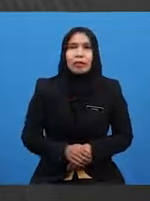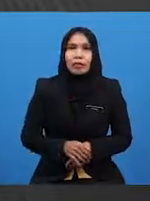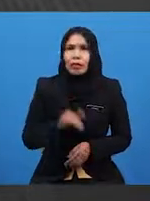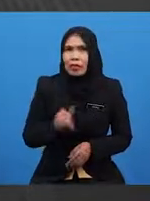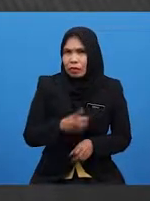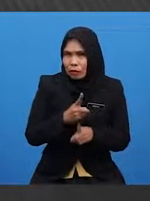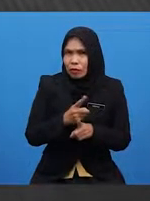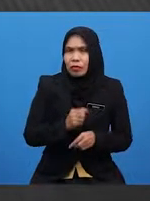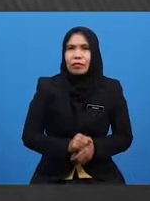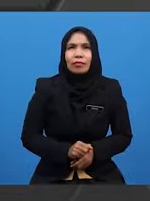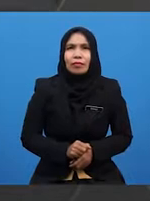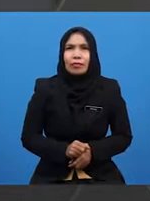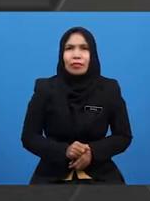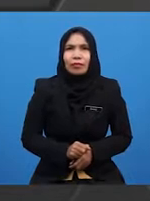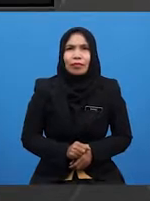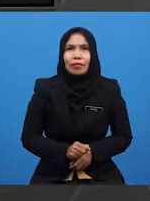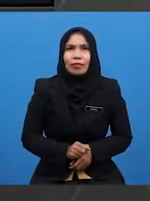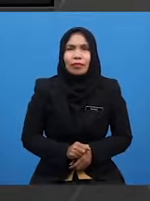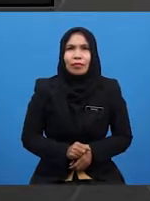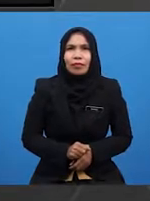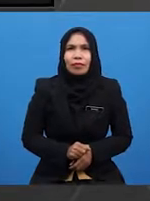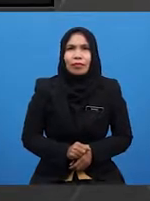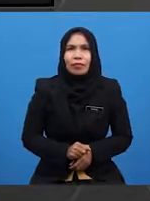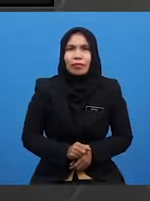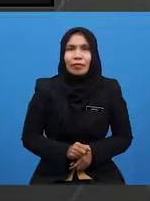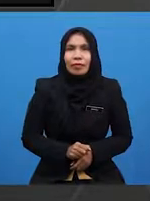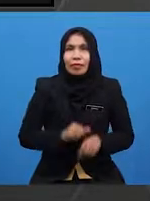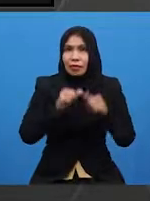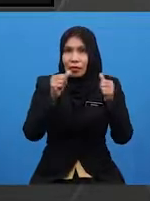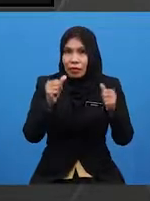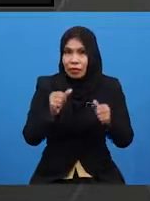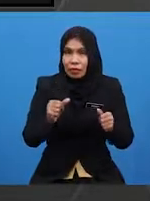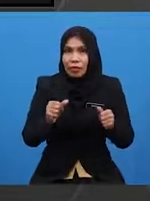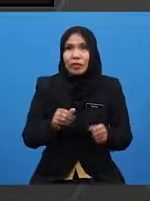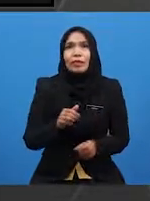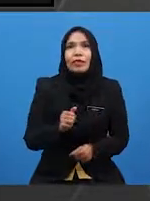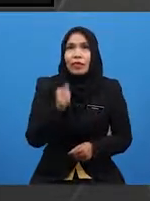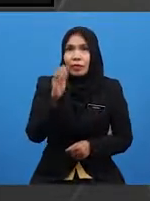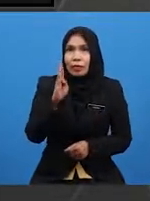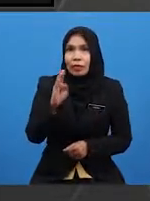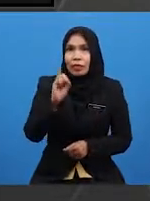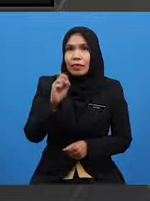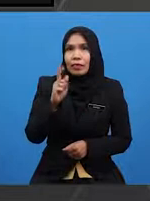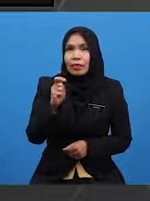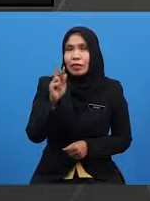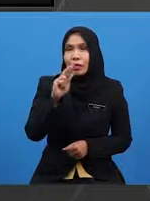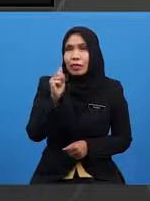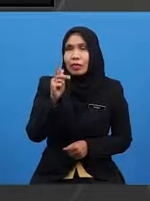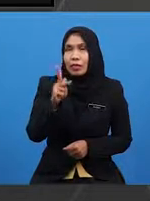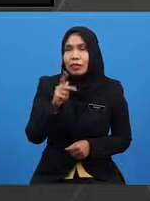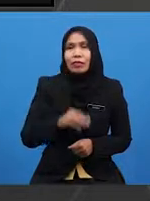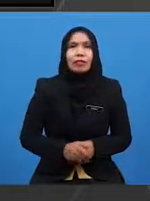acuan patung manusia. Arca abstrak pula adalah bersifat konseptual dan memerlukan daya pemikiran yang